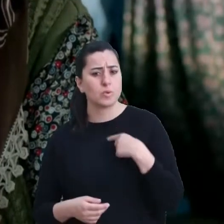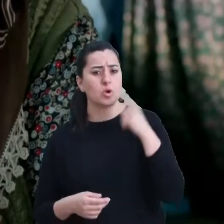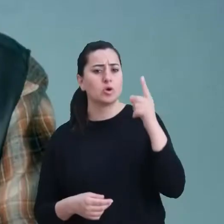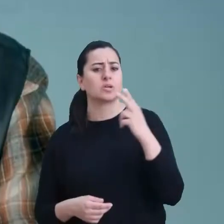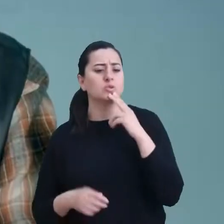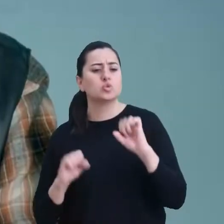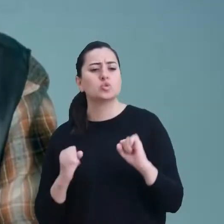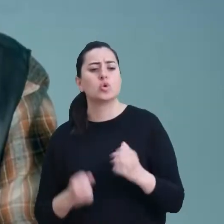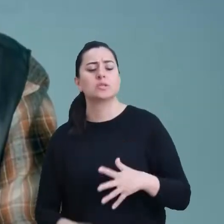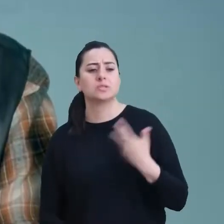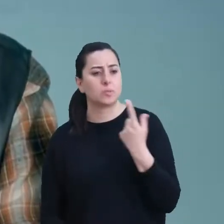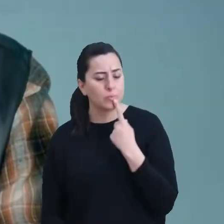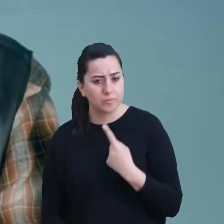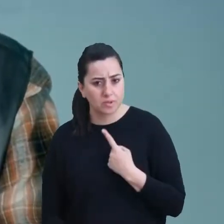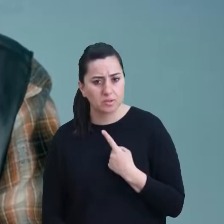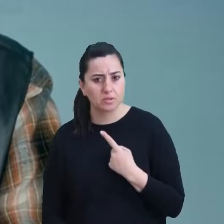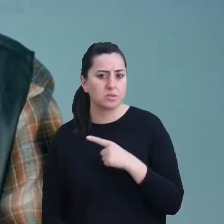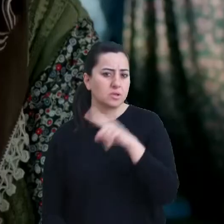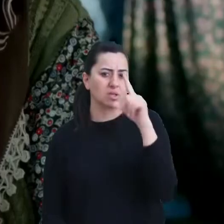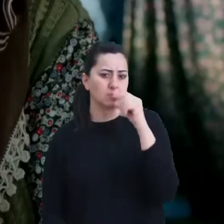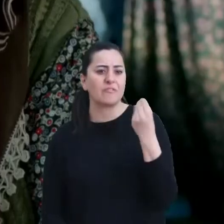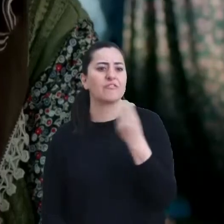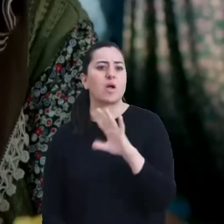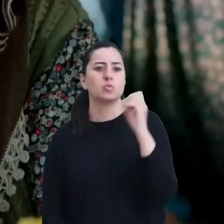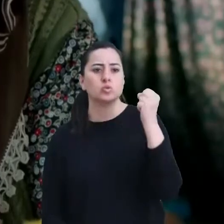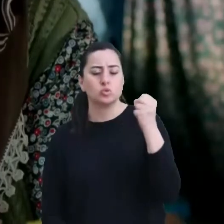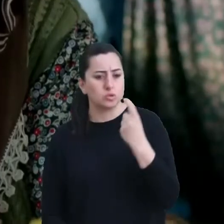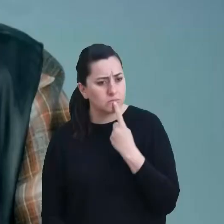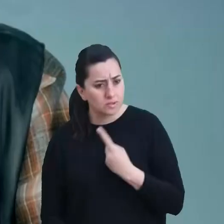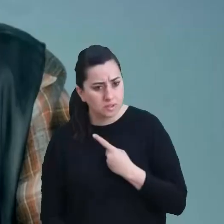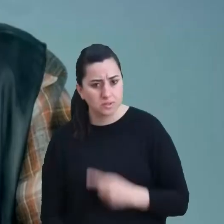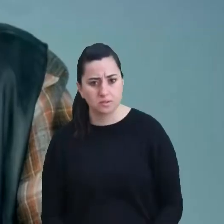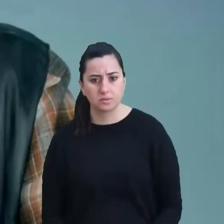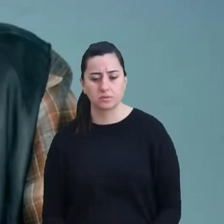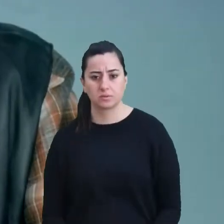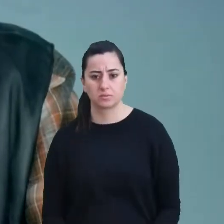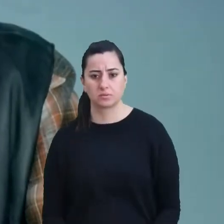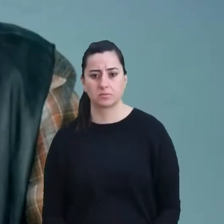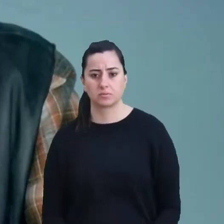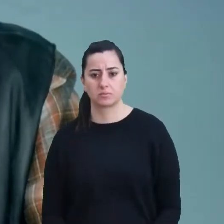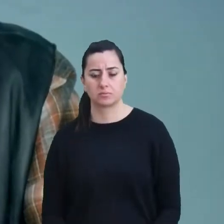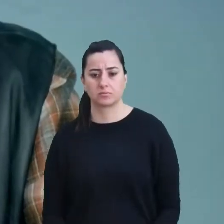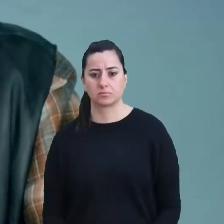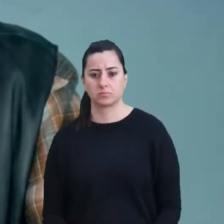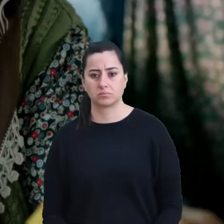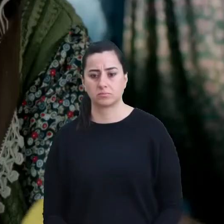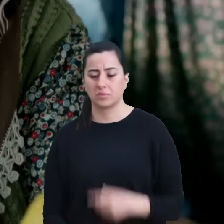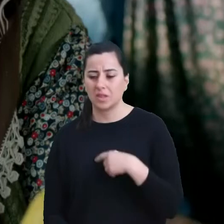o kızdan soğudum diye? Zaten kimselere vermiyorlarmış kızı demiyor muydun? Öyle diyordun